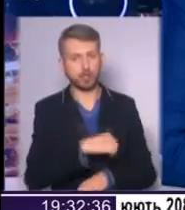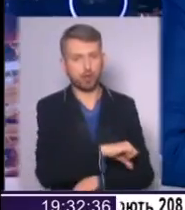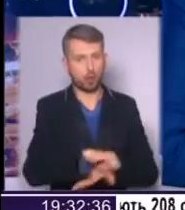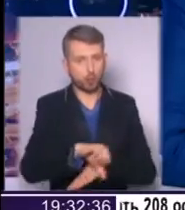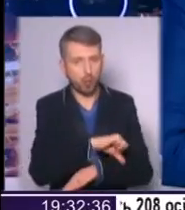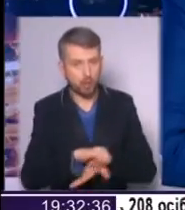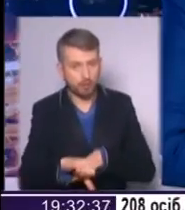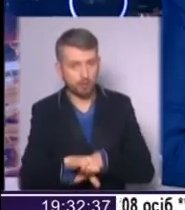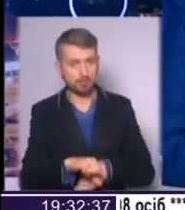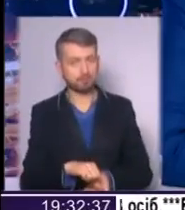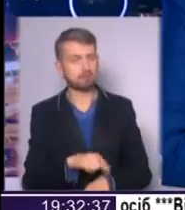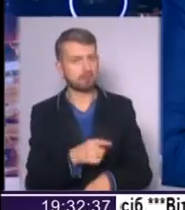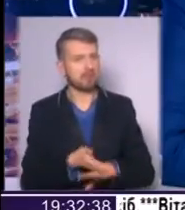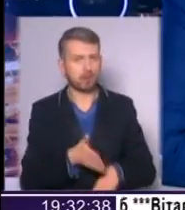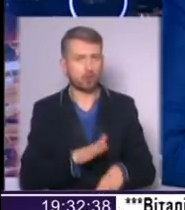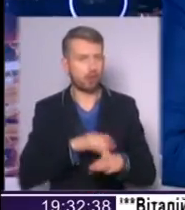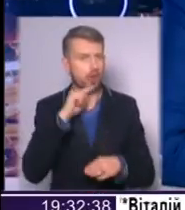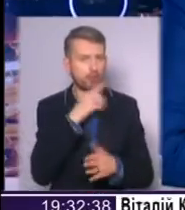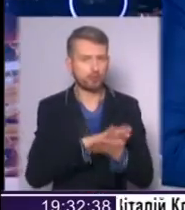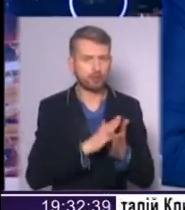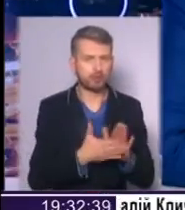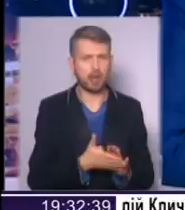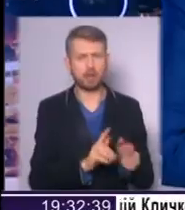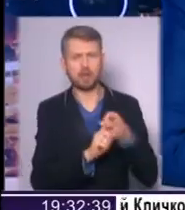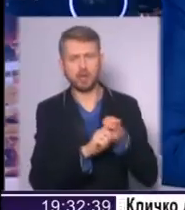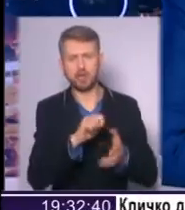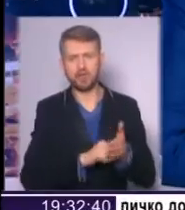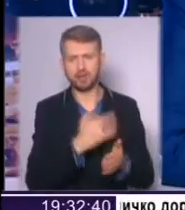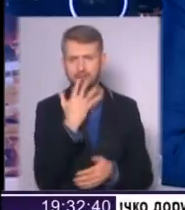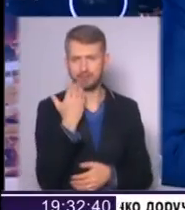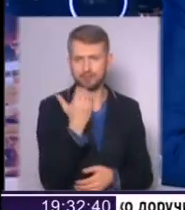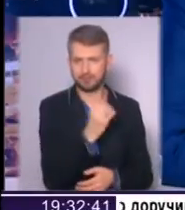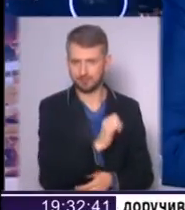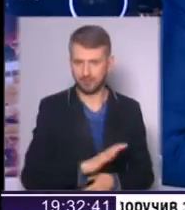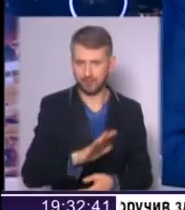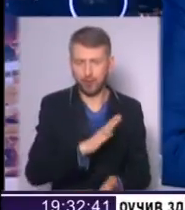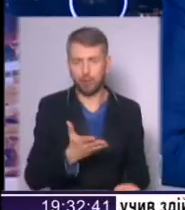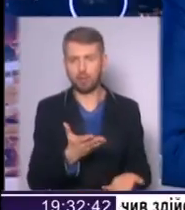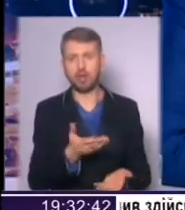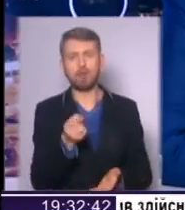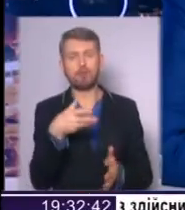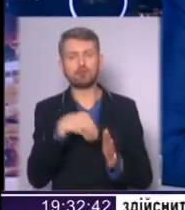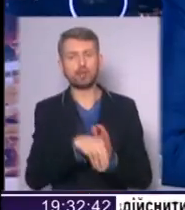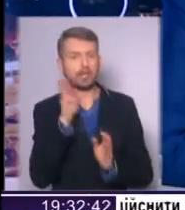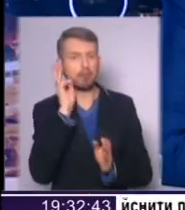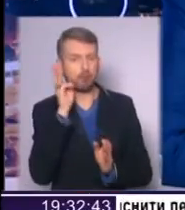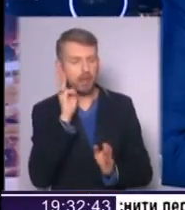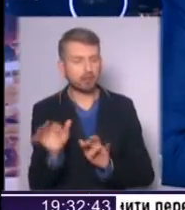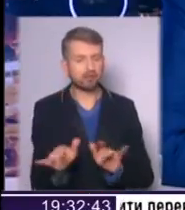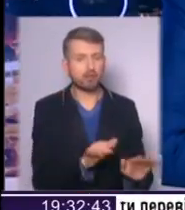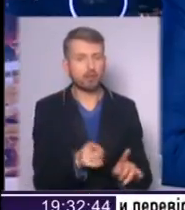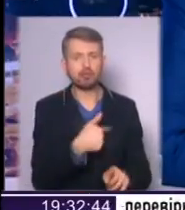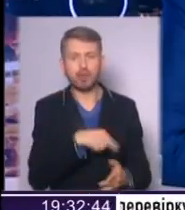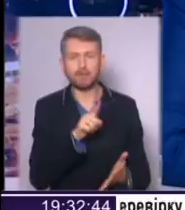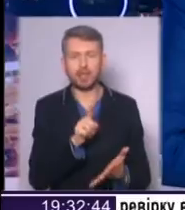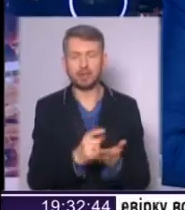в надзвичайно скрутному економічному стані, в великій залежності від західних партнерів, у тому числі ті дипломатичні кроки, які нам